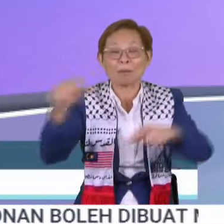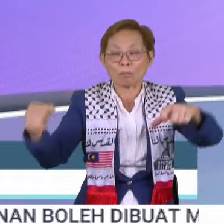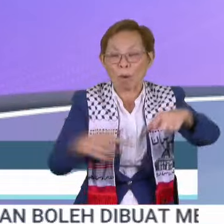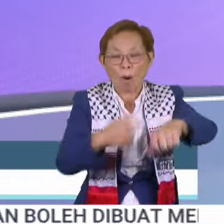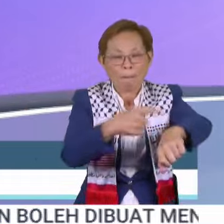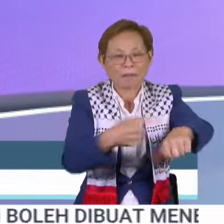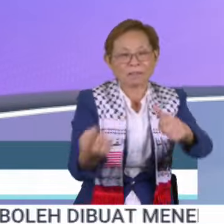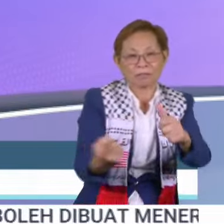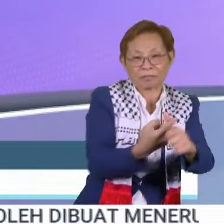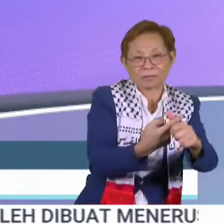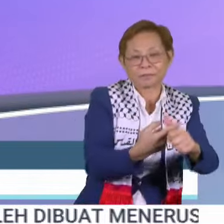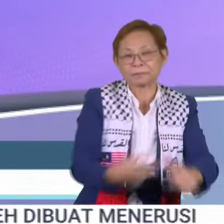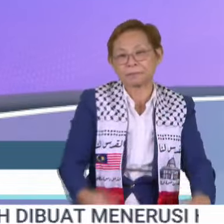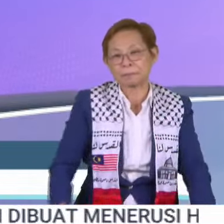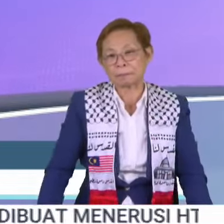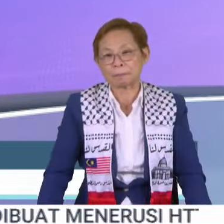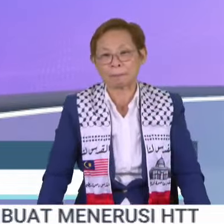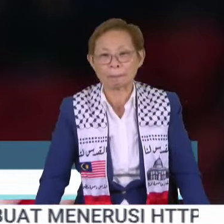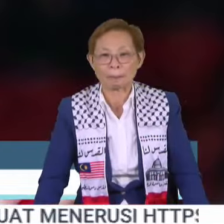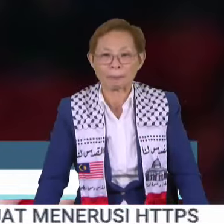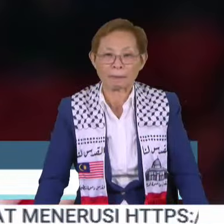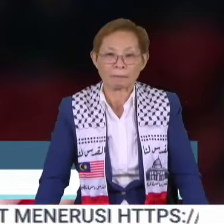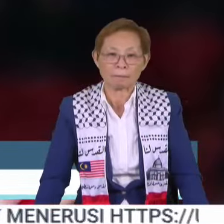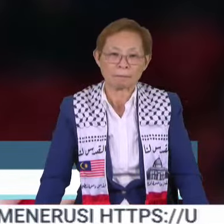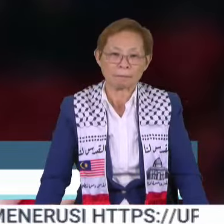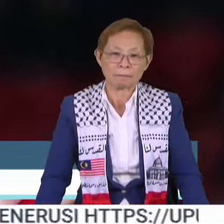pada babak pertama.